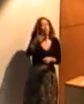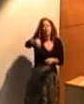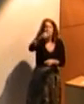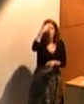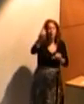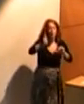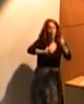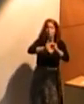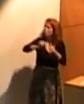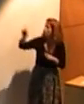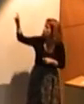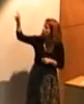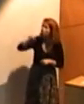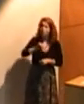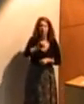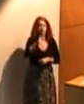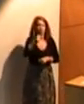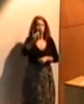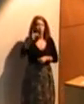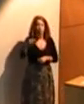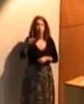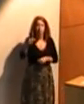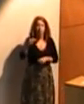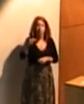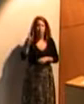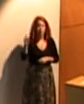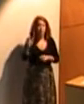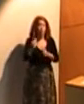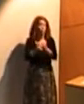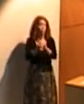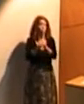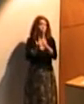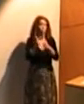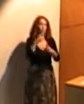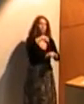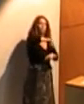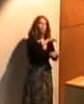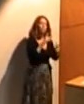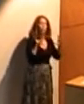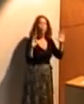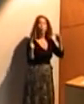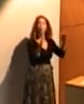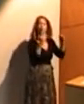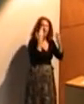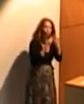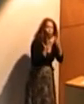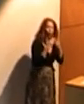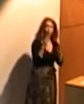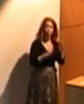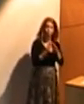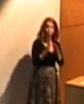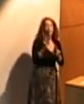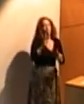être parmi vous certains le connaissent c'est un concours extrêmement populaire parmi les étudiants les étudiants en biologie et